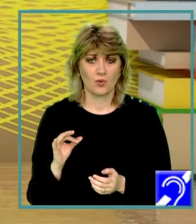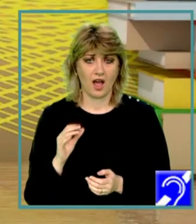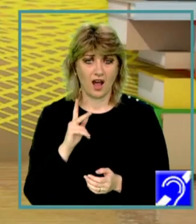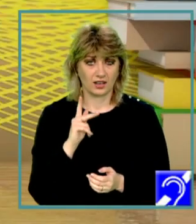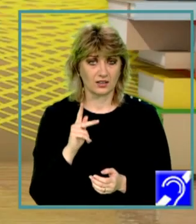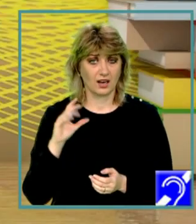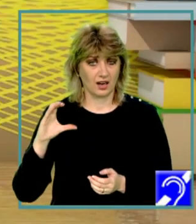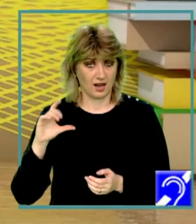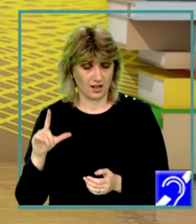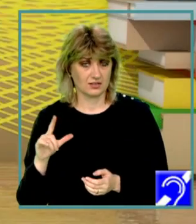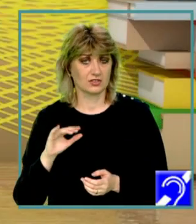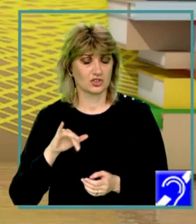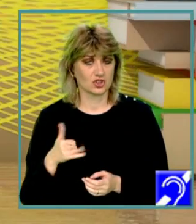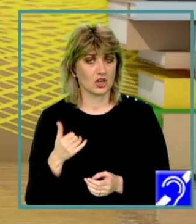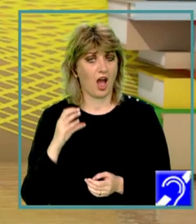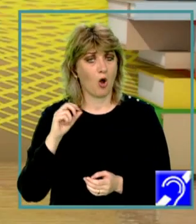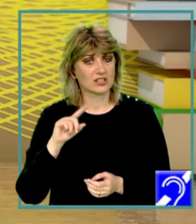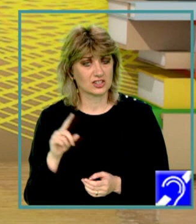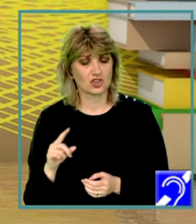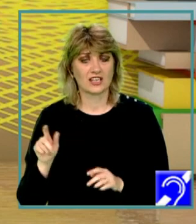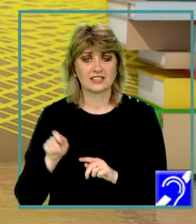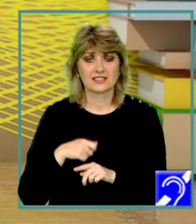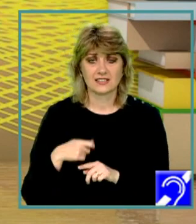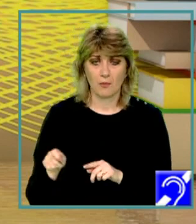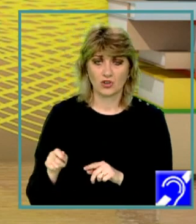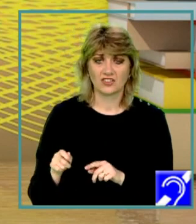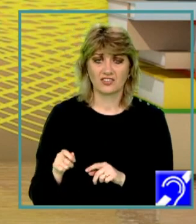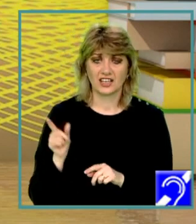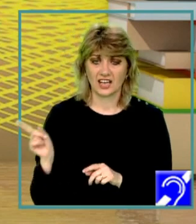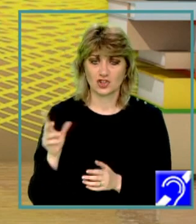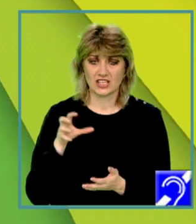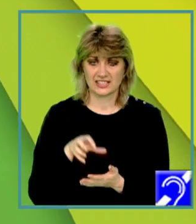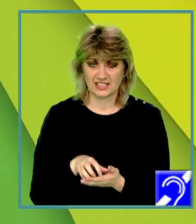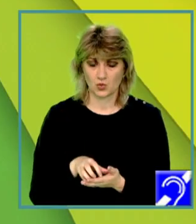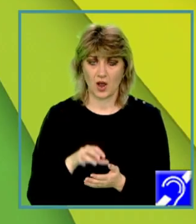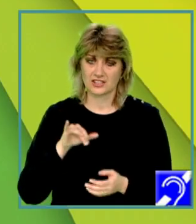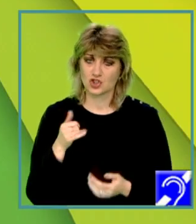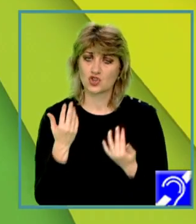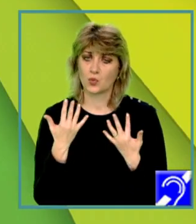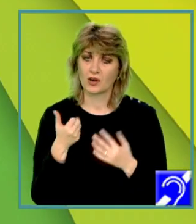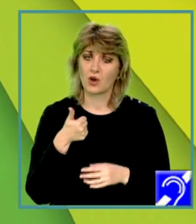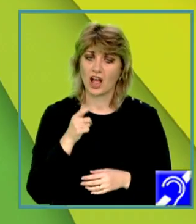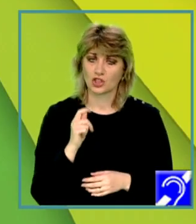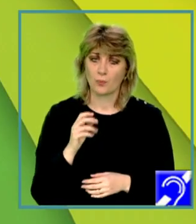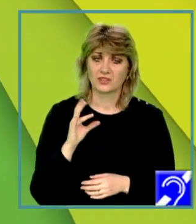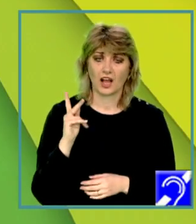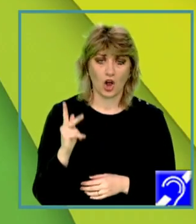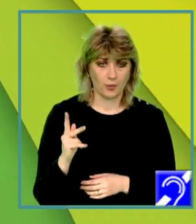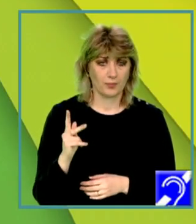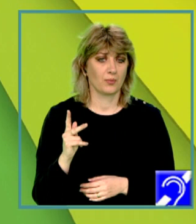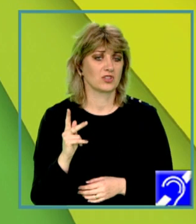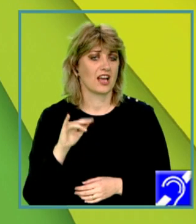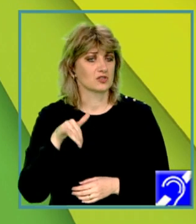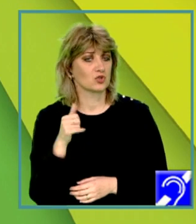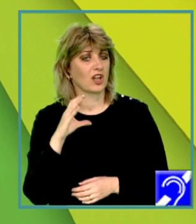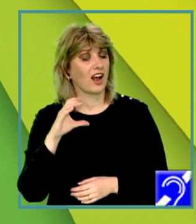și oxigen se modifică în această situație și numărul atomilor de potasiu și de clor